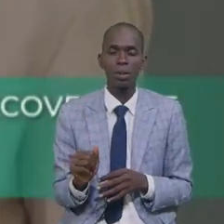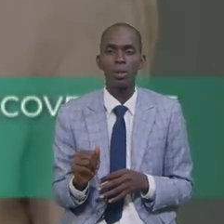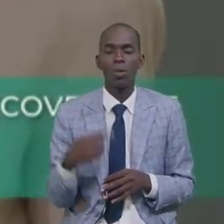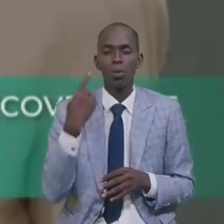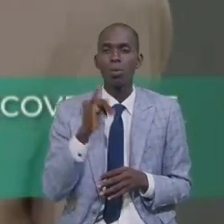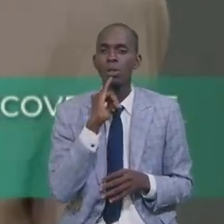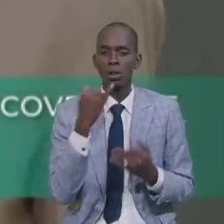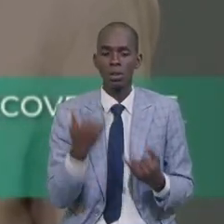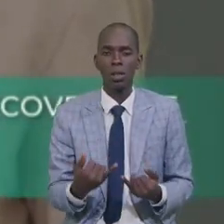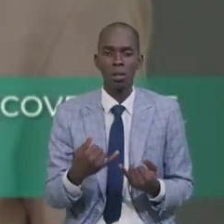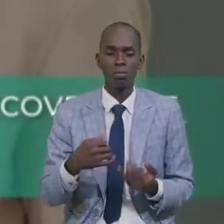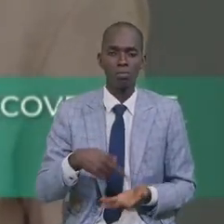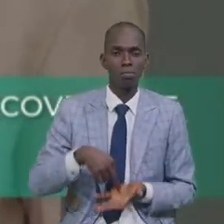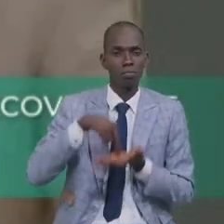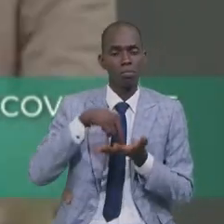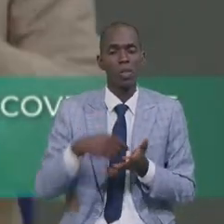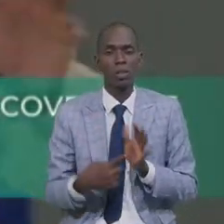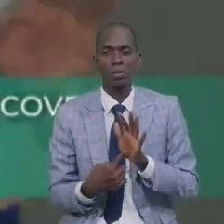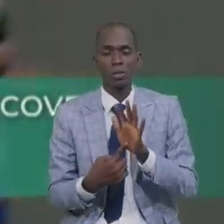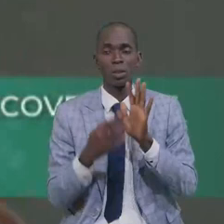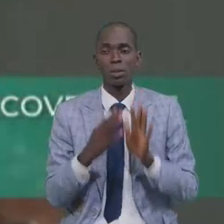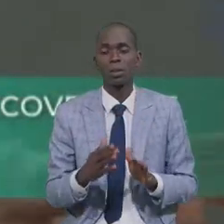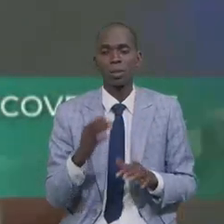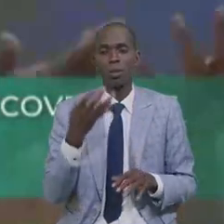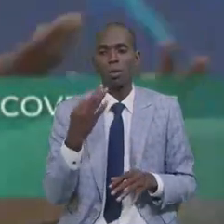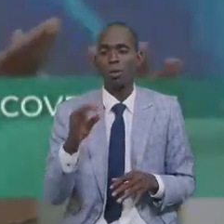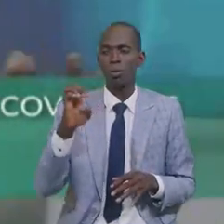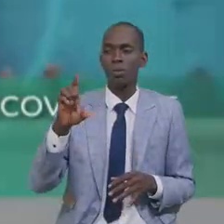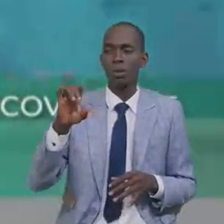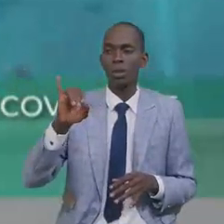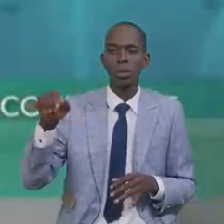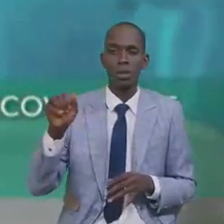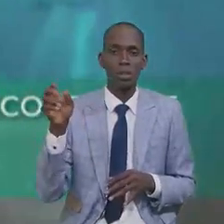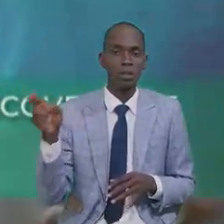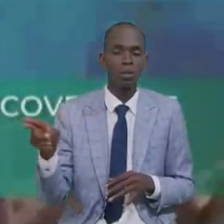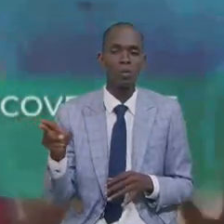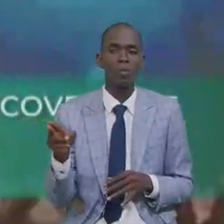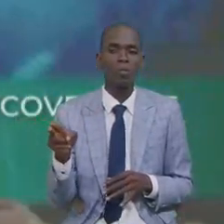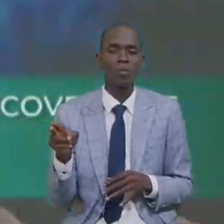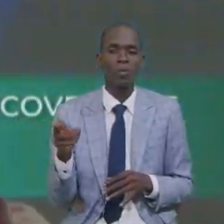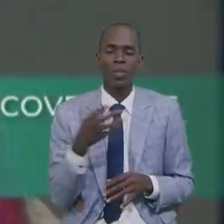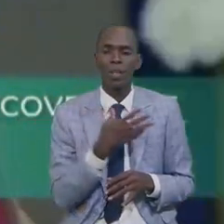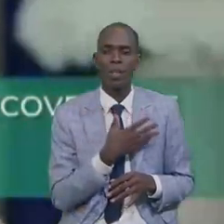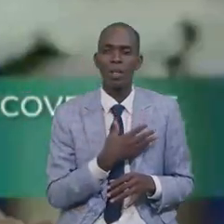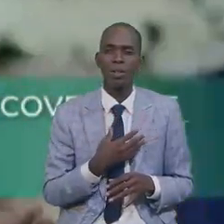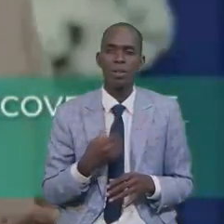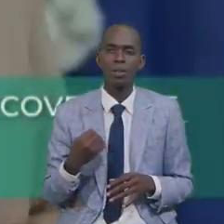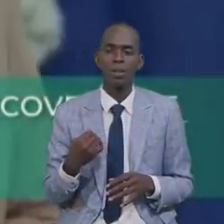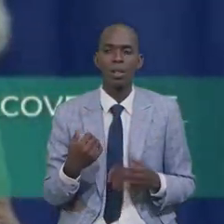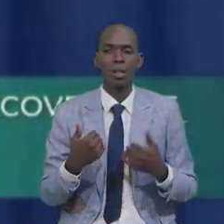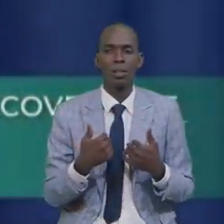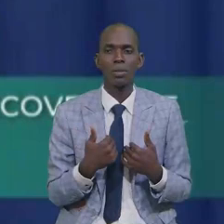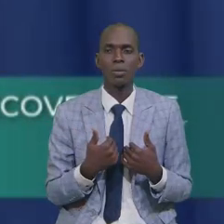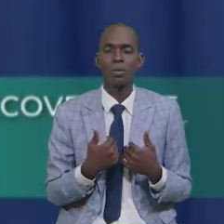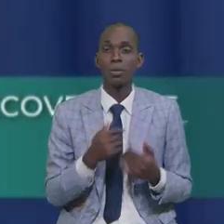qui se tenait à la place d'Élie, peut invoquer le ciel, il y aura ce miracle et il y aura dans